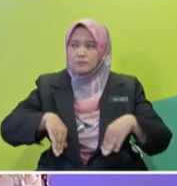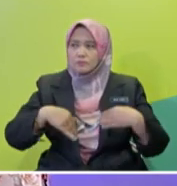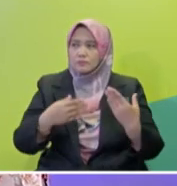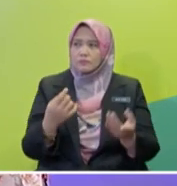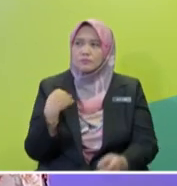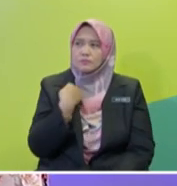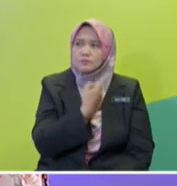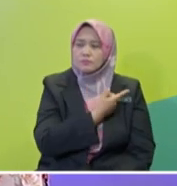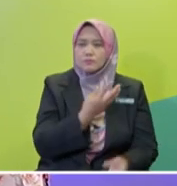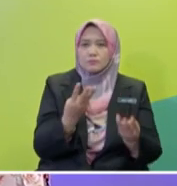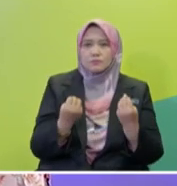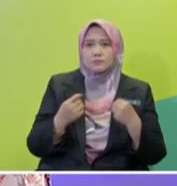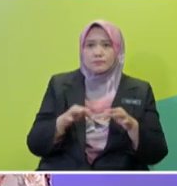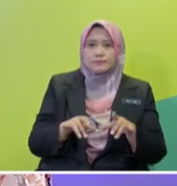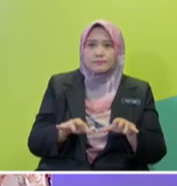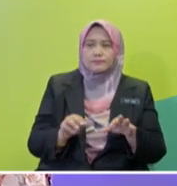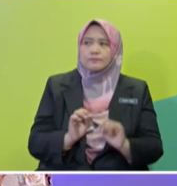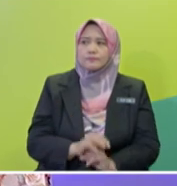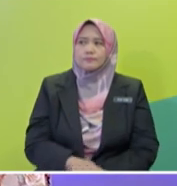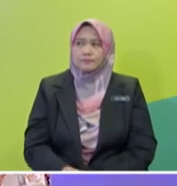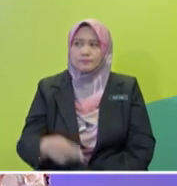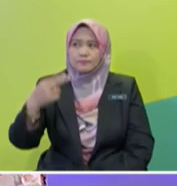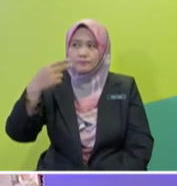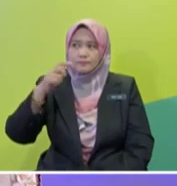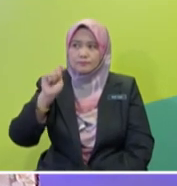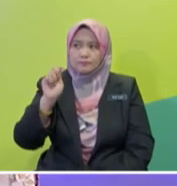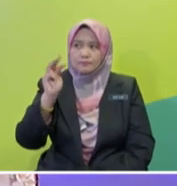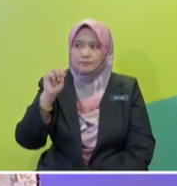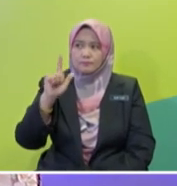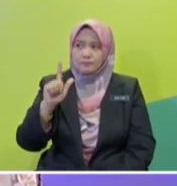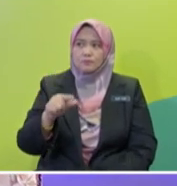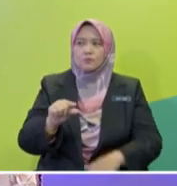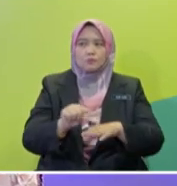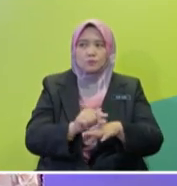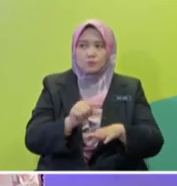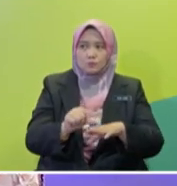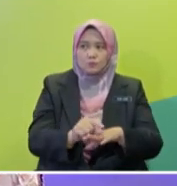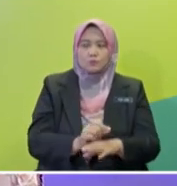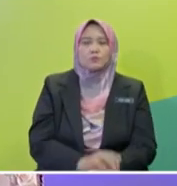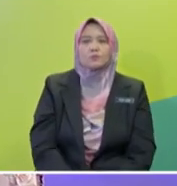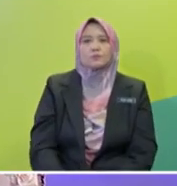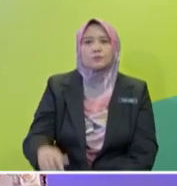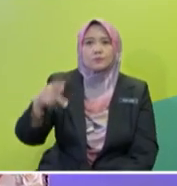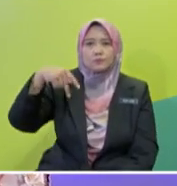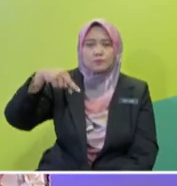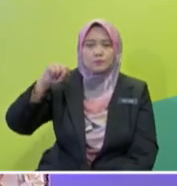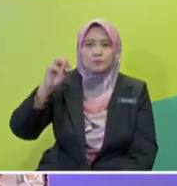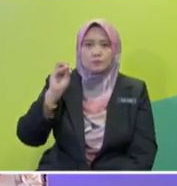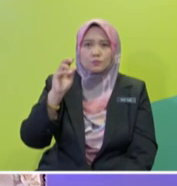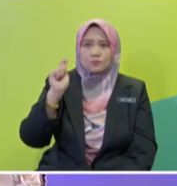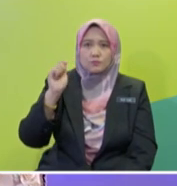hendak menaik taik his time l dengan menggunakan aplikasi notepad oke